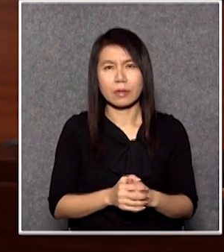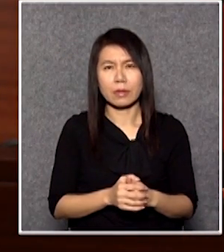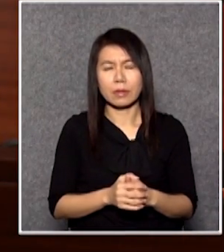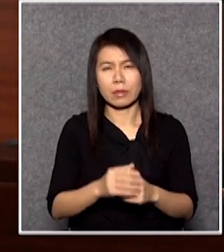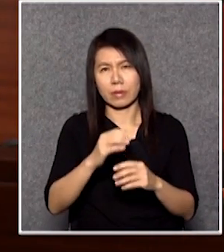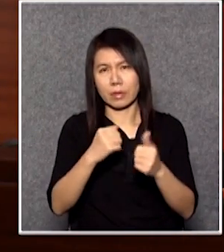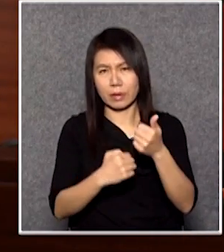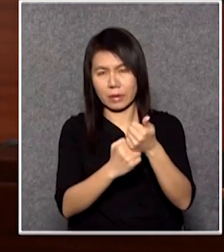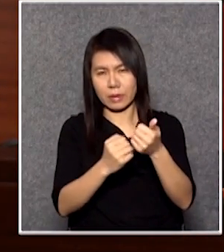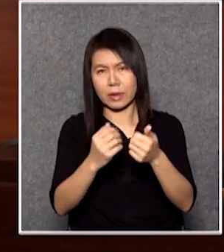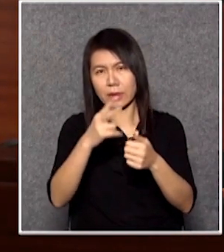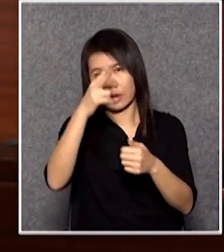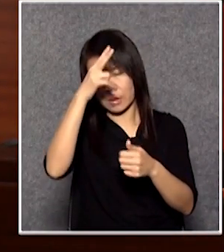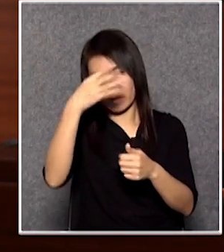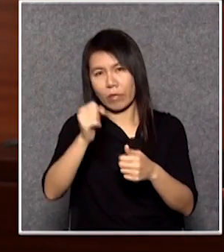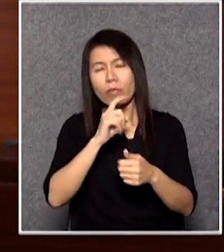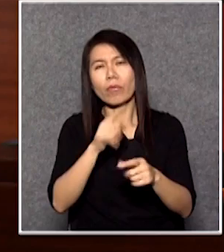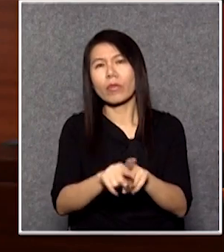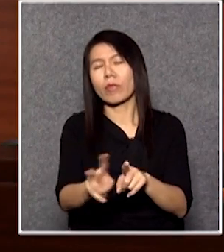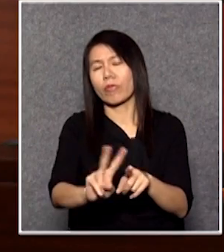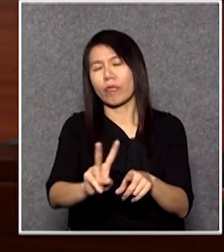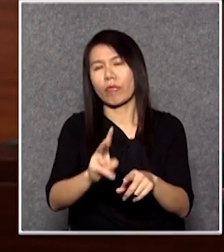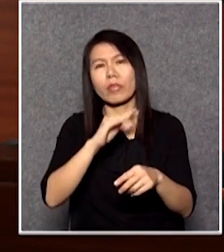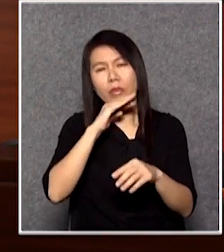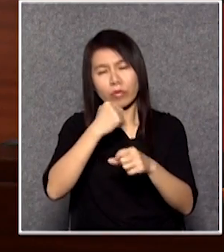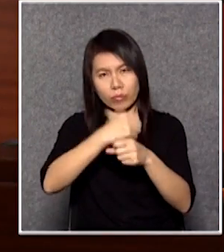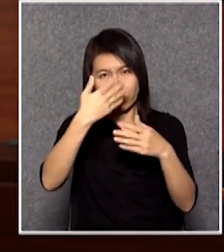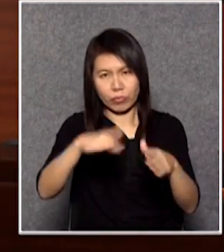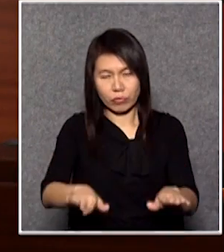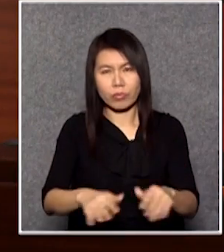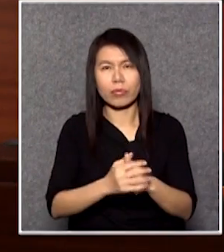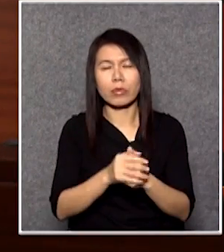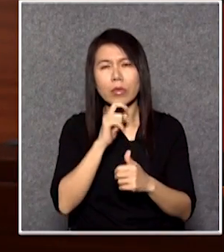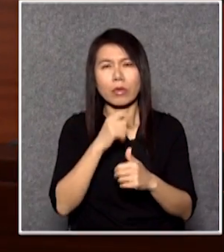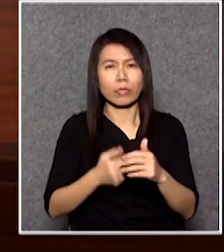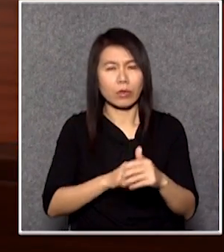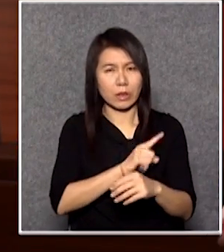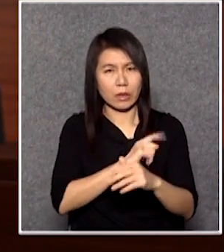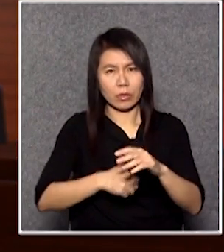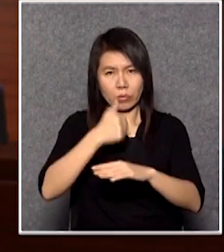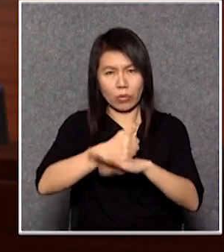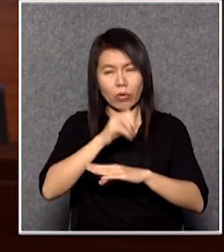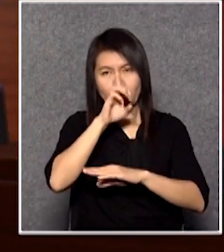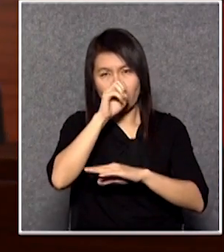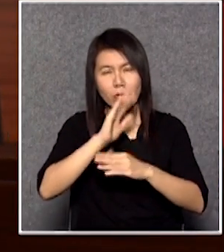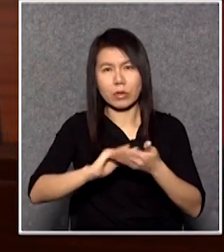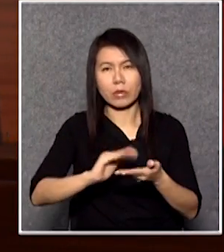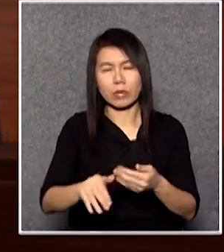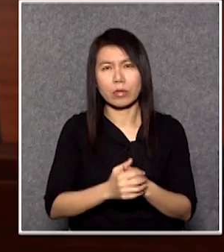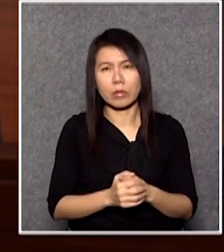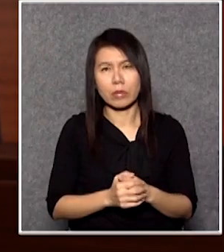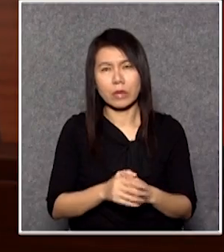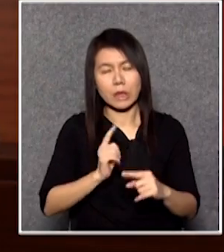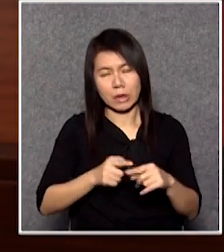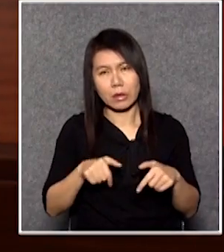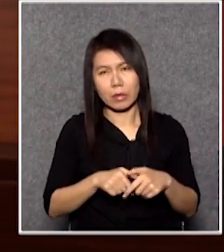首完了這個任期先表白也都無不妥之處。其實講句真真到位，其實特首